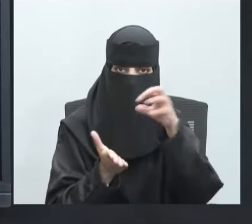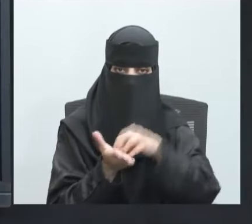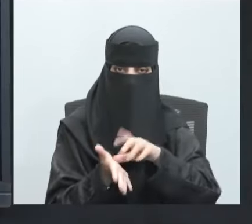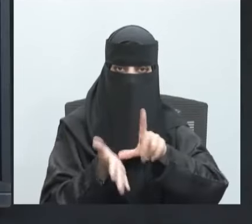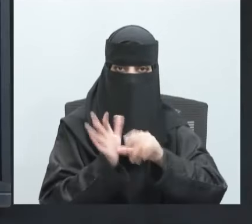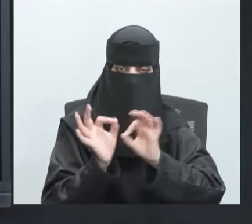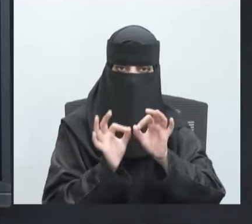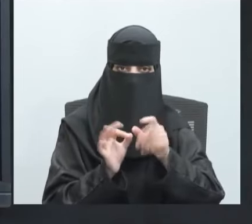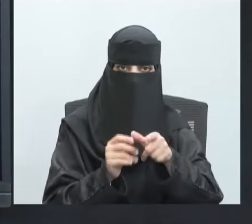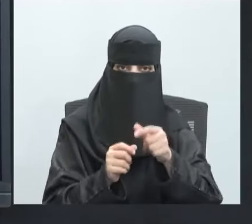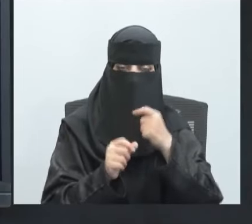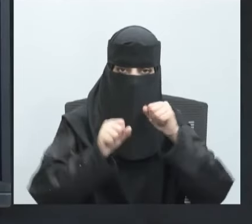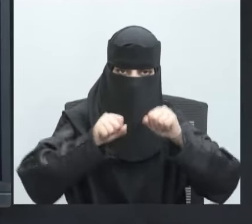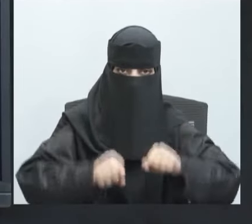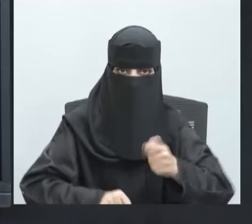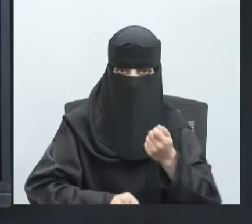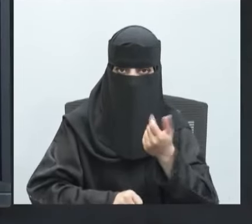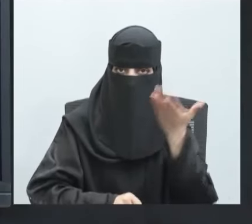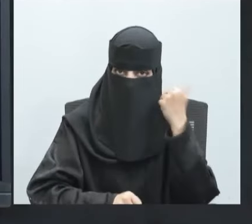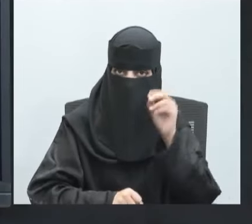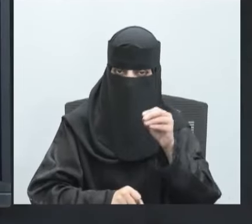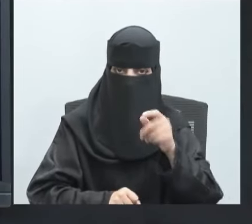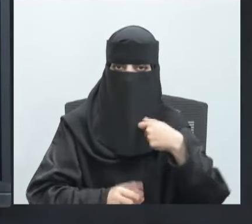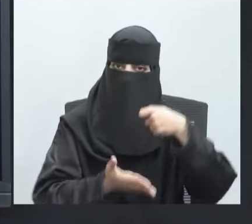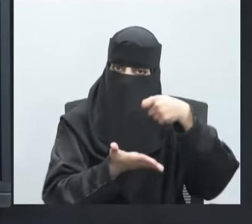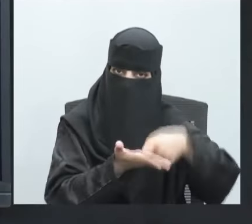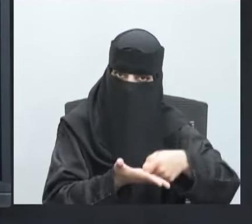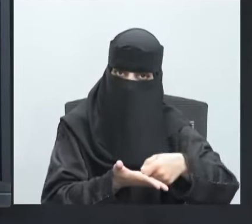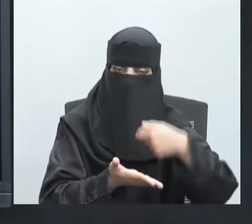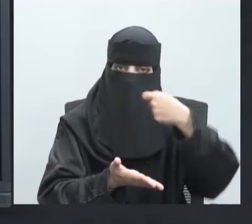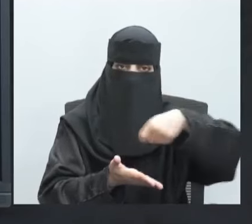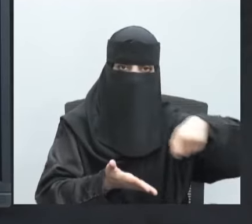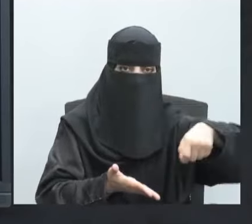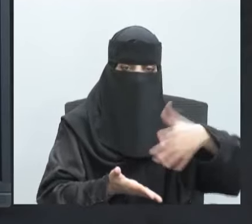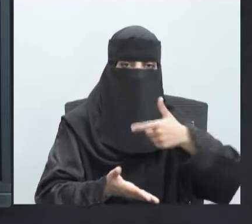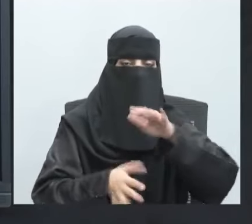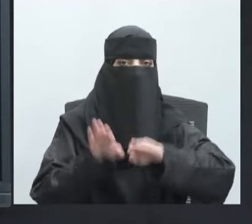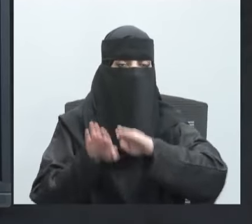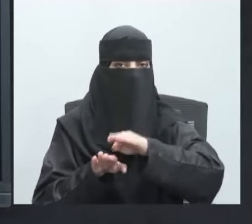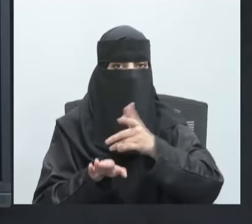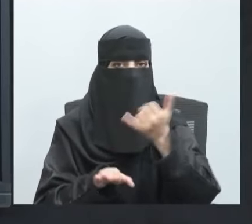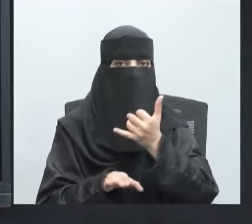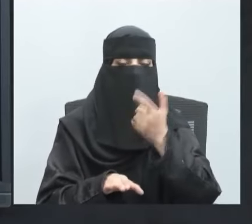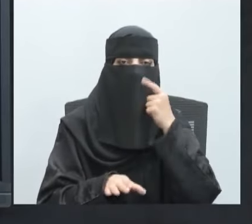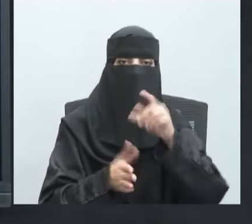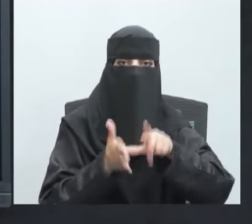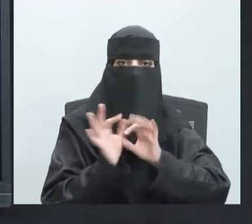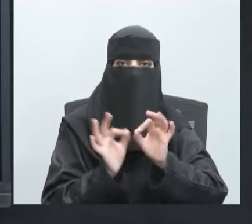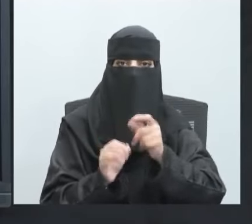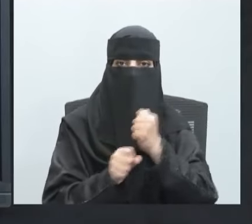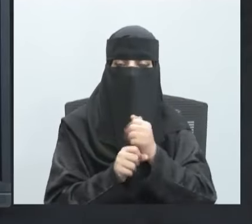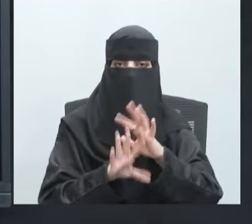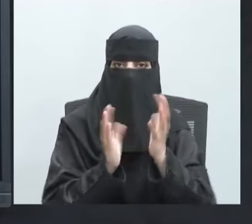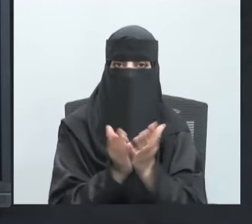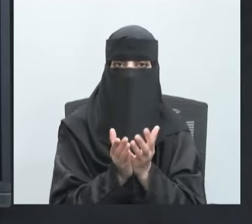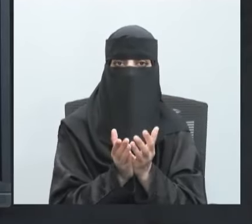ونخطط لاداره مالنا وخطه الشرا وعمليه الشرائيه كذلك لميزانيه مهم جدا ان نخطط لذلك